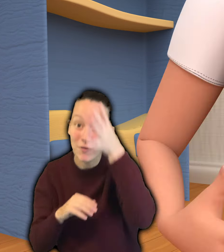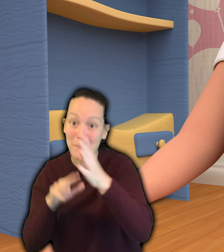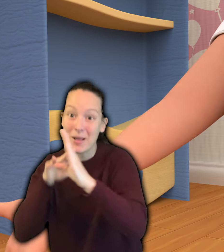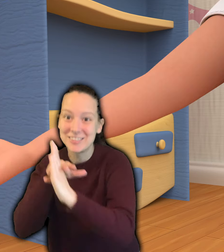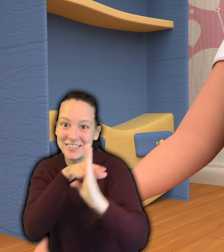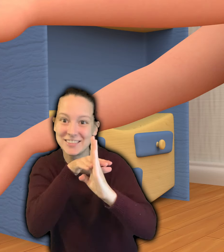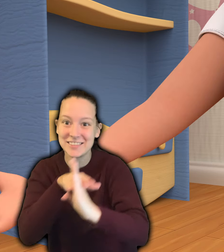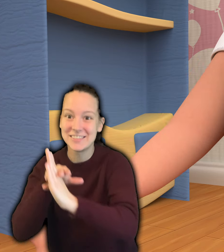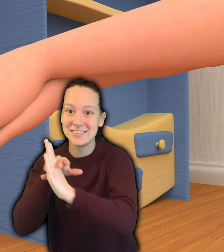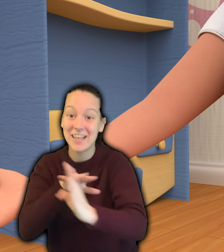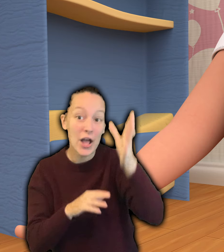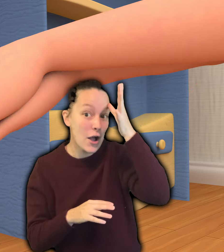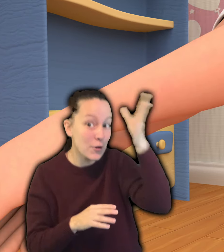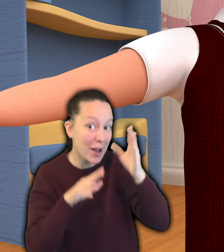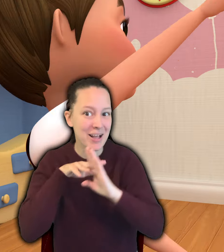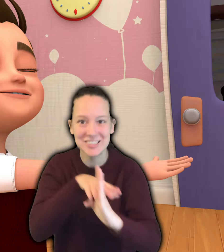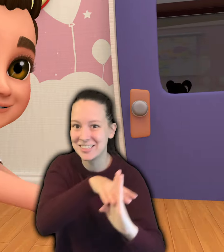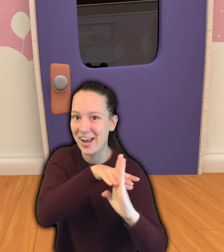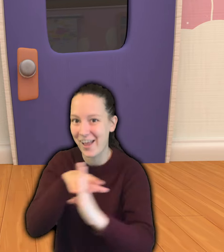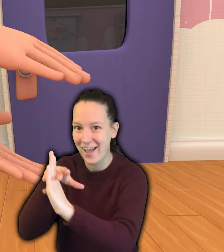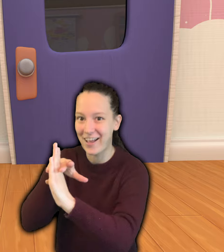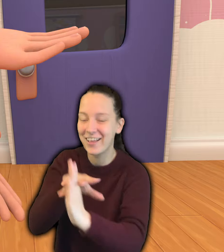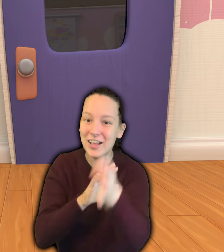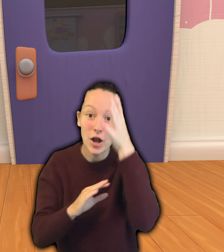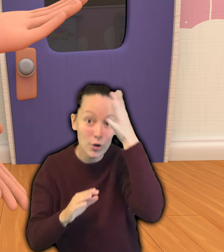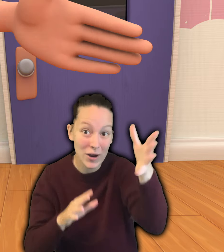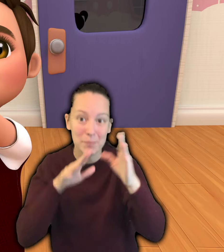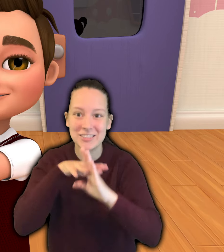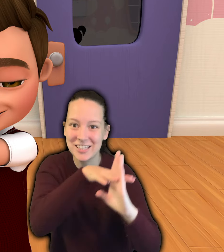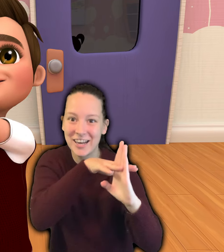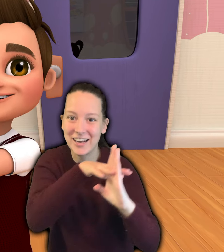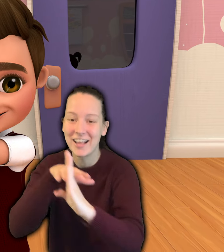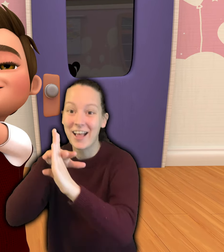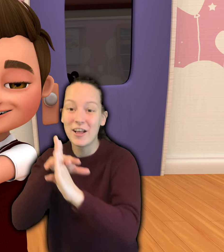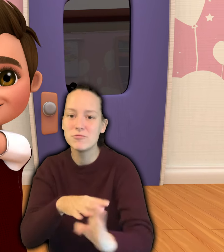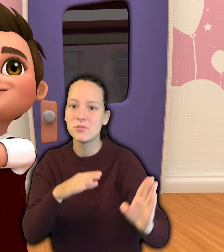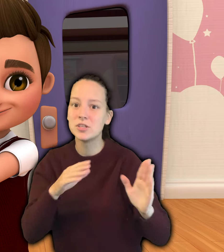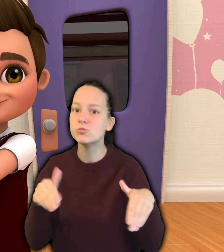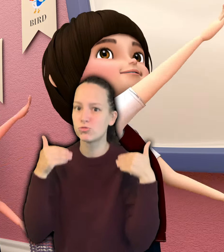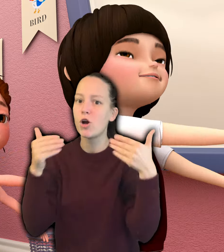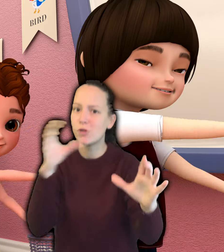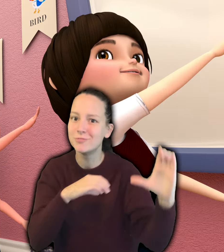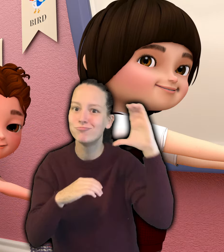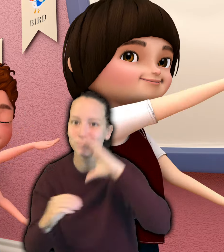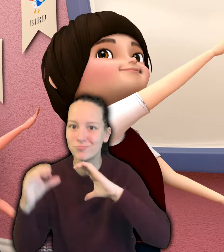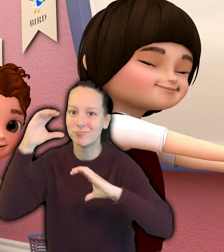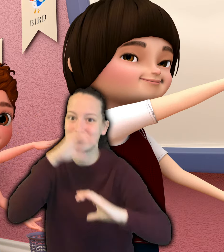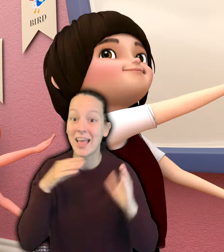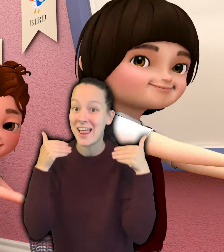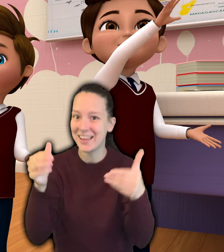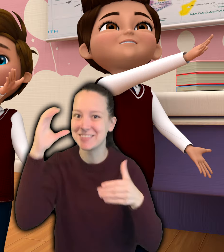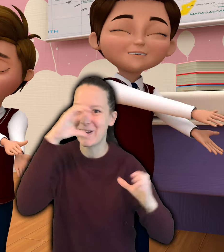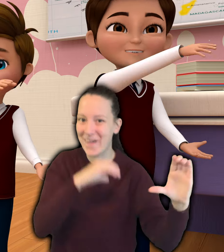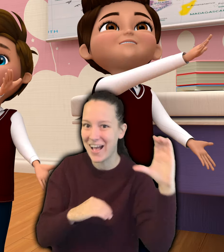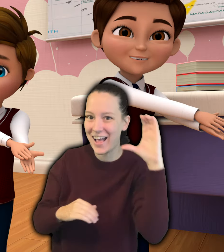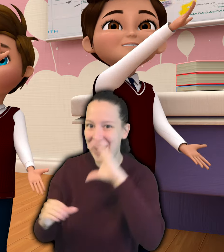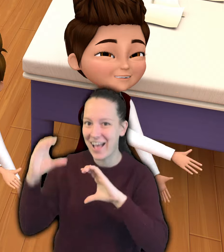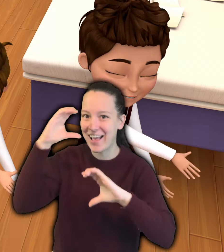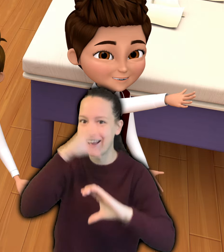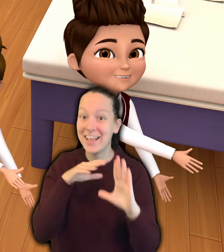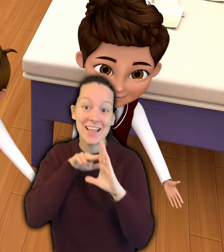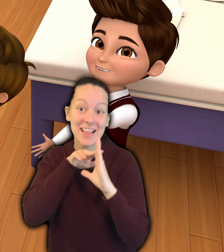ザメおじザメおじザメおじザメみん